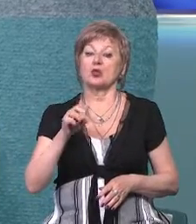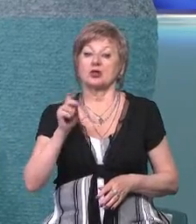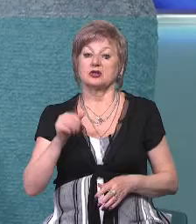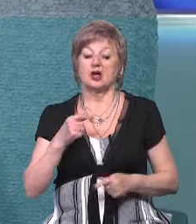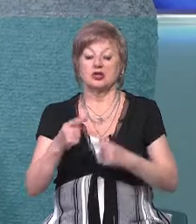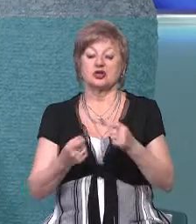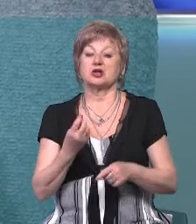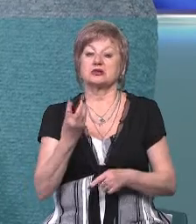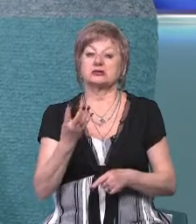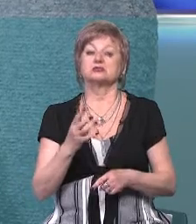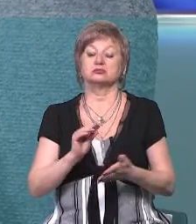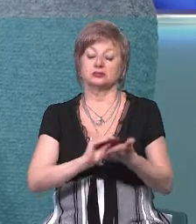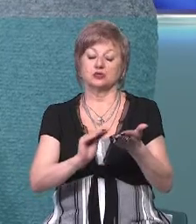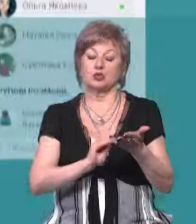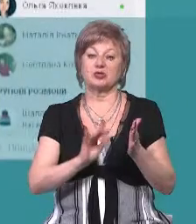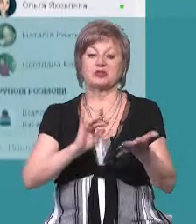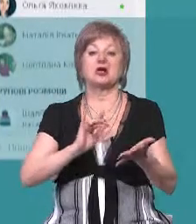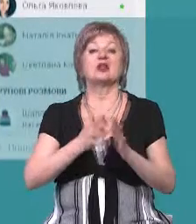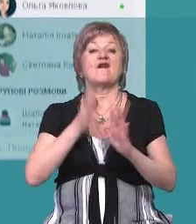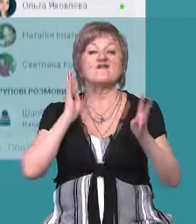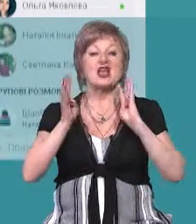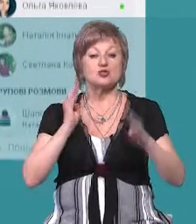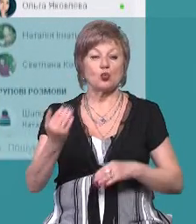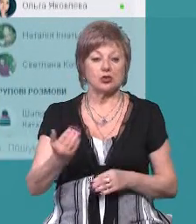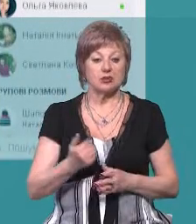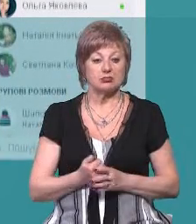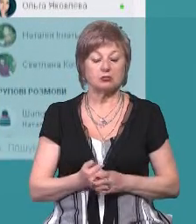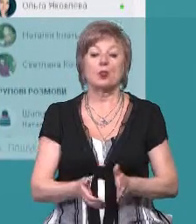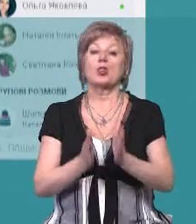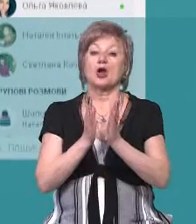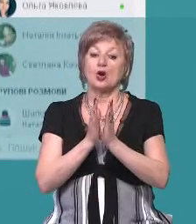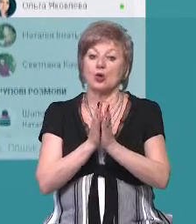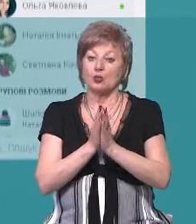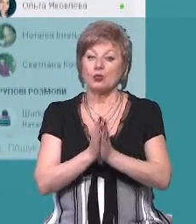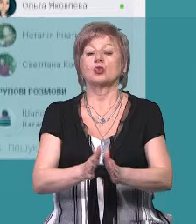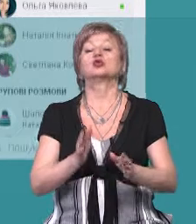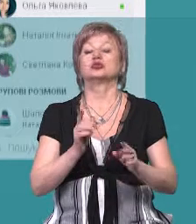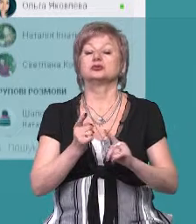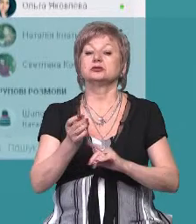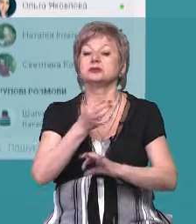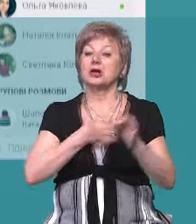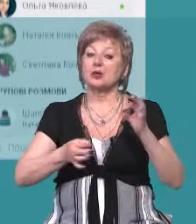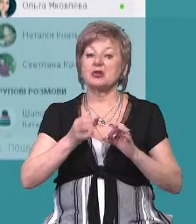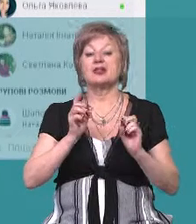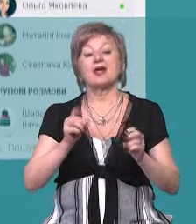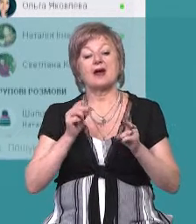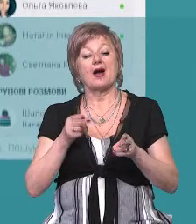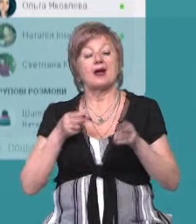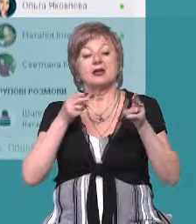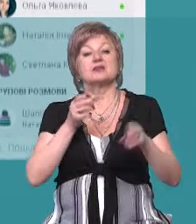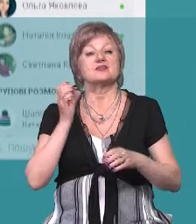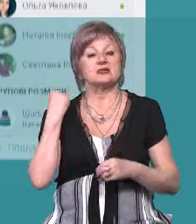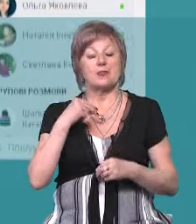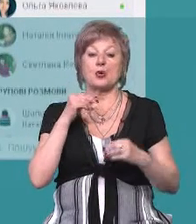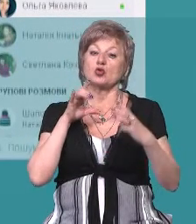через кілька годин написала на своїй сторінці у Фейсбуці. Прошу перепости коментарі. А як ви їздите у запорізьких